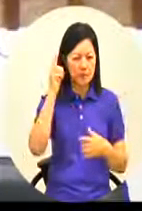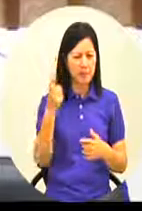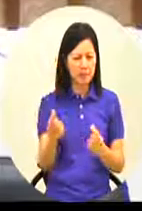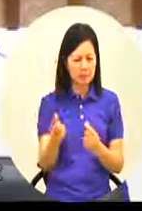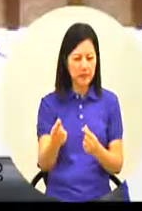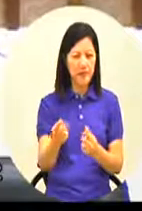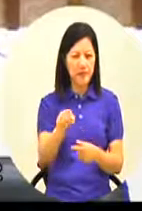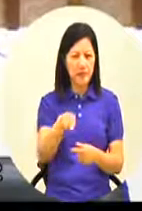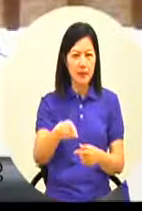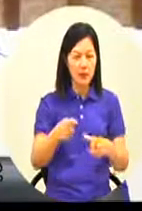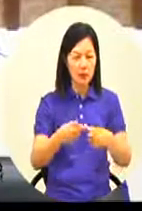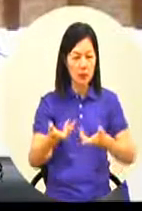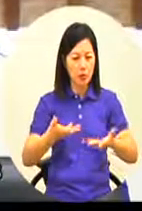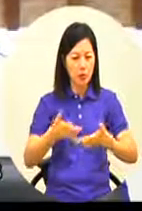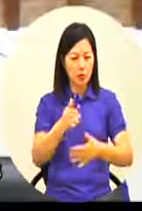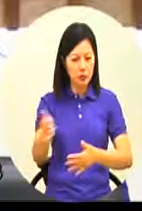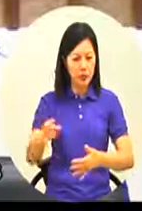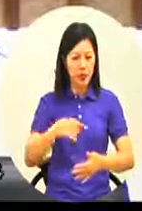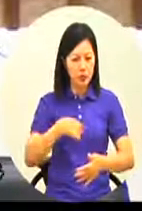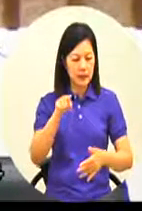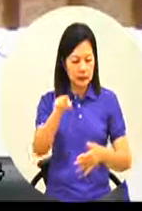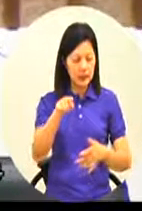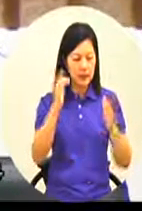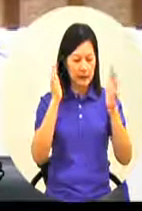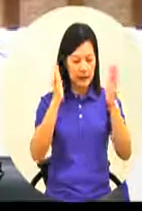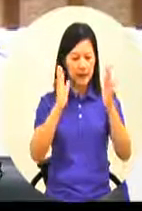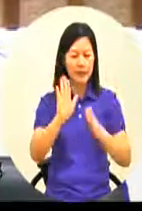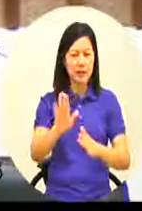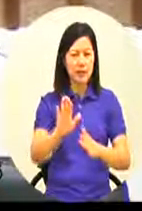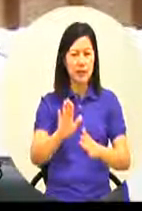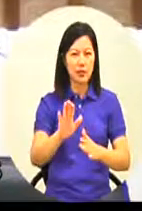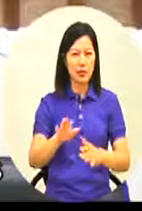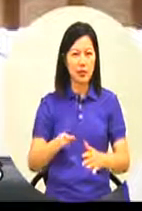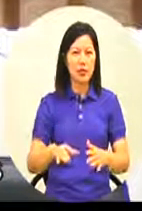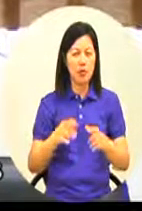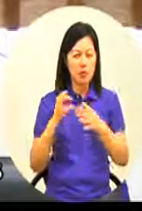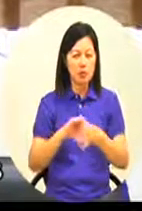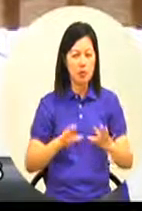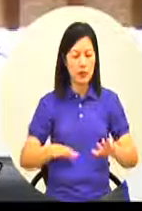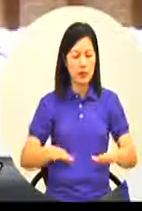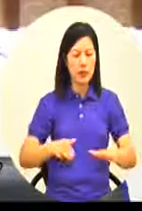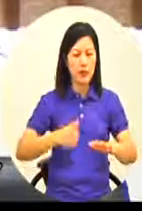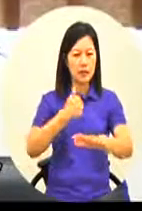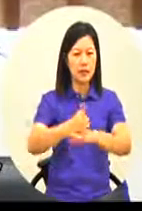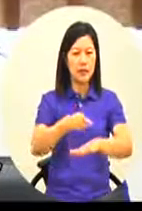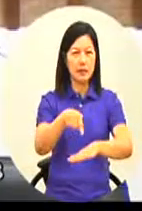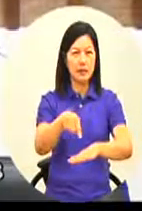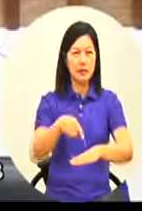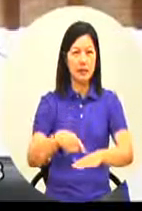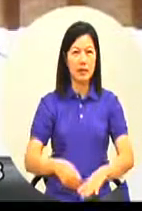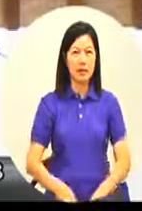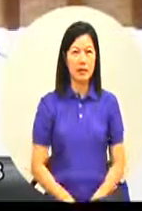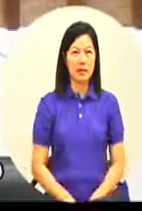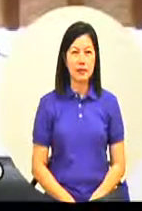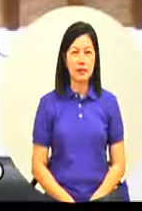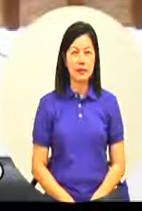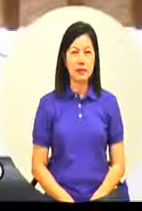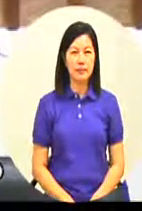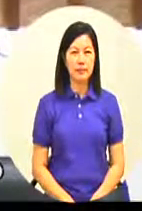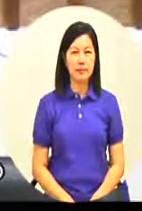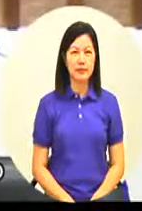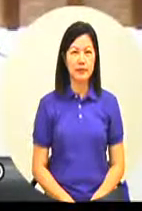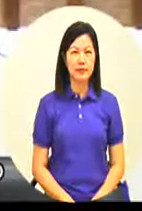个公务人员。所以今天你才会做干部局长嘛。所以我今天，哎，怎么右边的荧幕没有显示出来？我